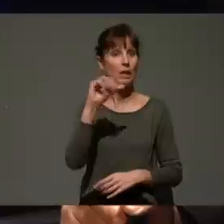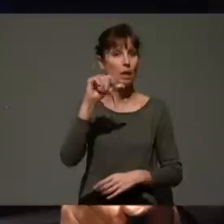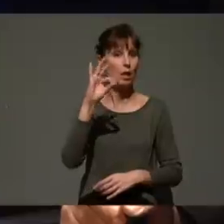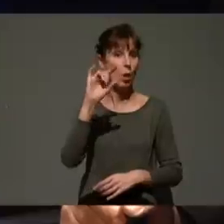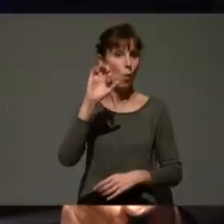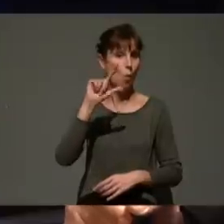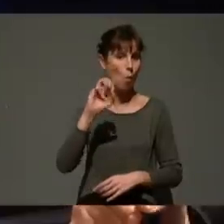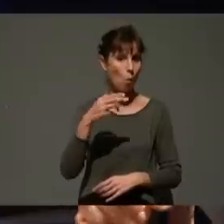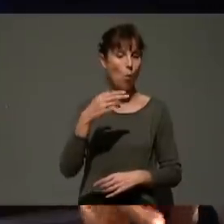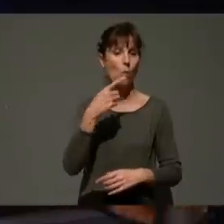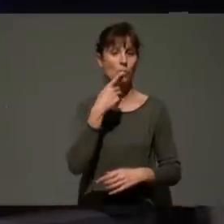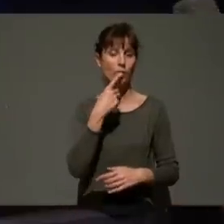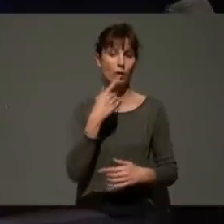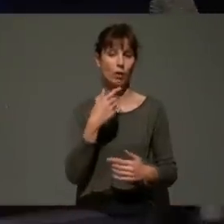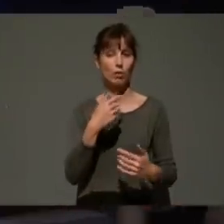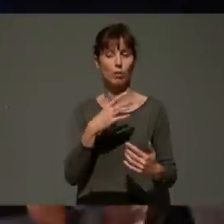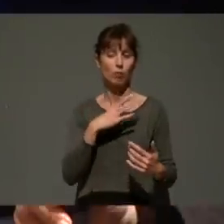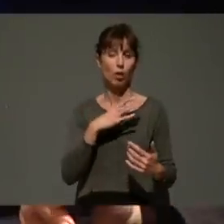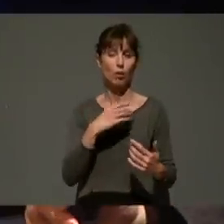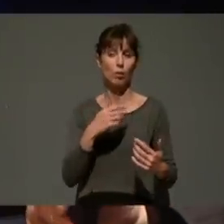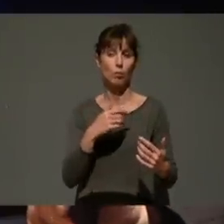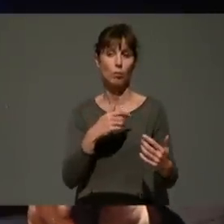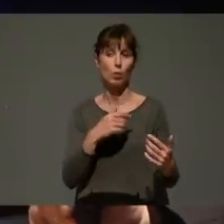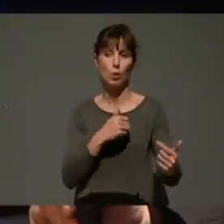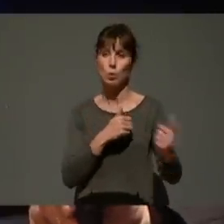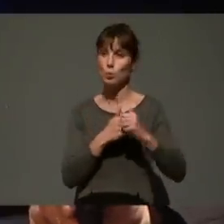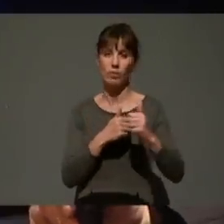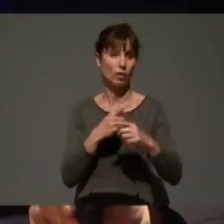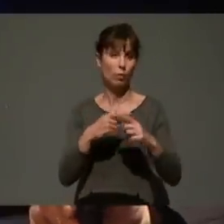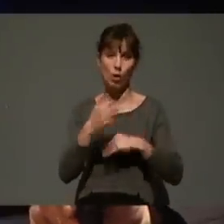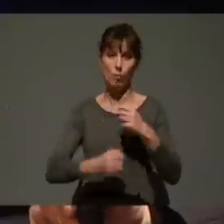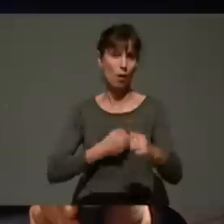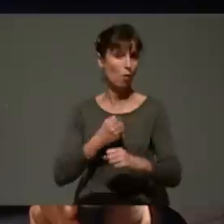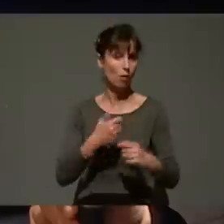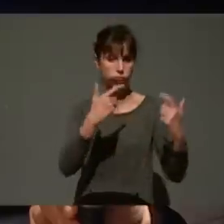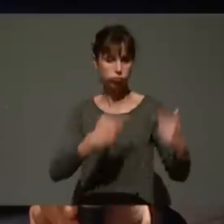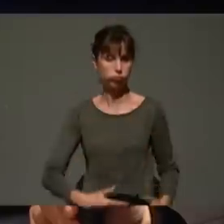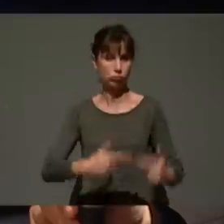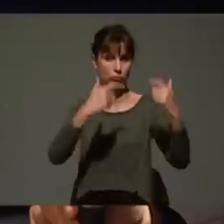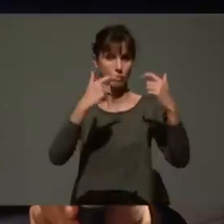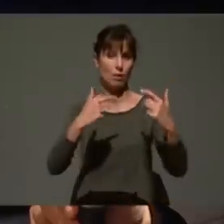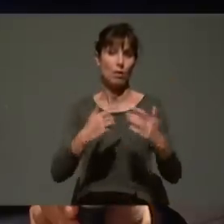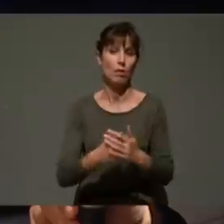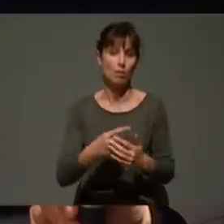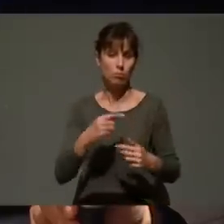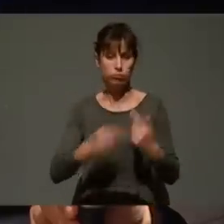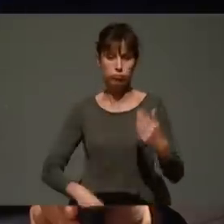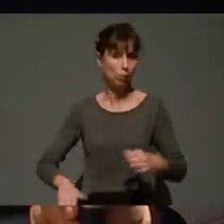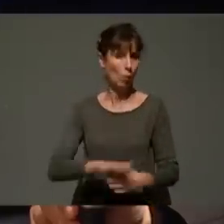donc on est sur un suivi vraiment à l'année avec un gros bloc